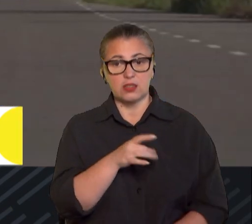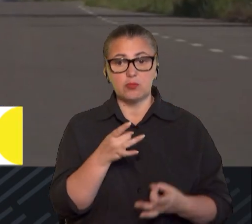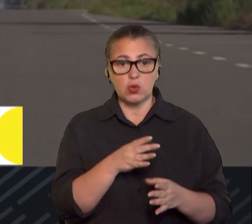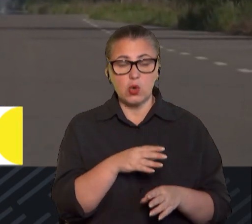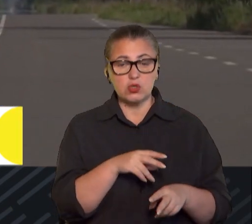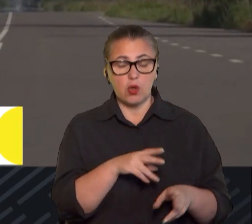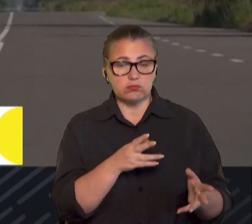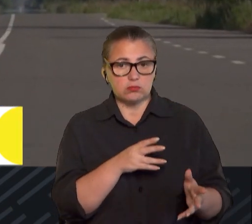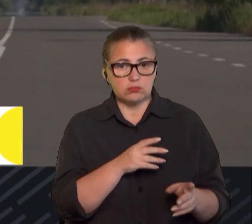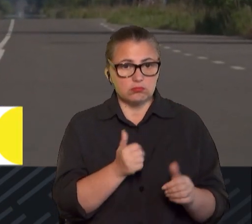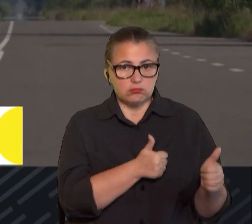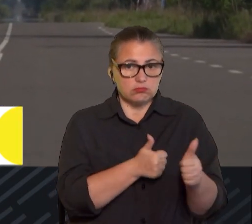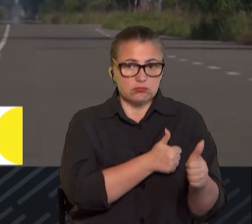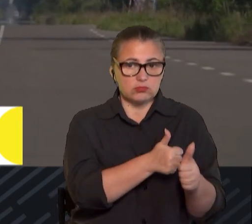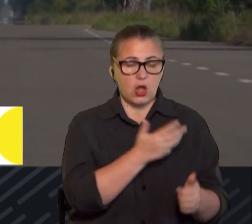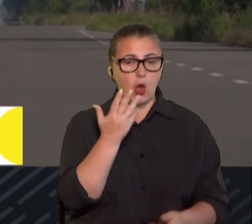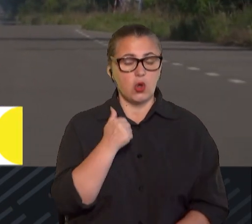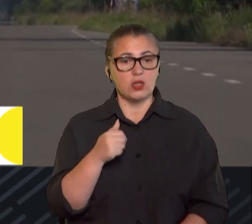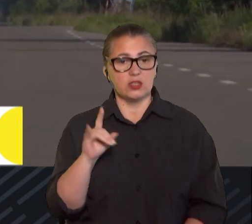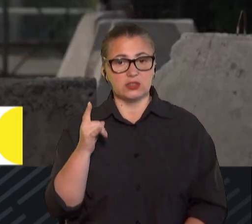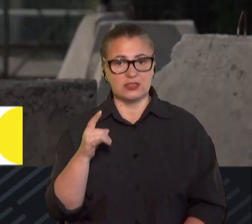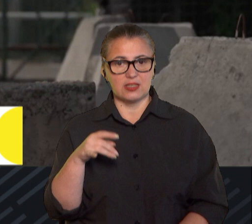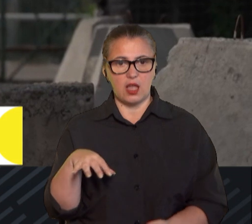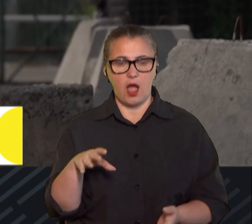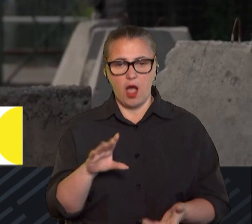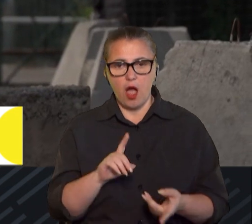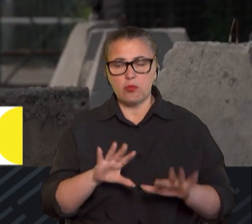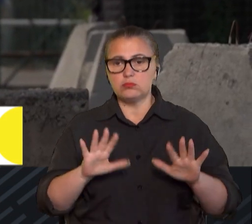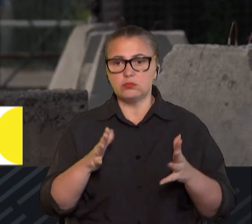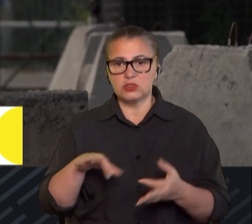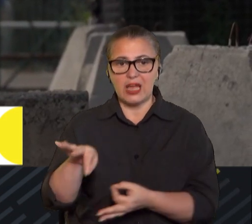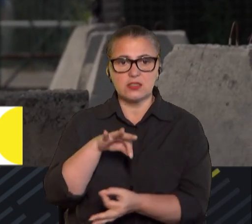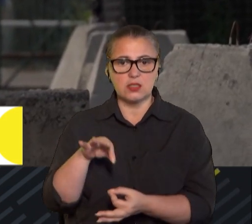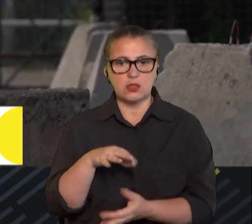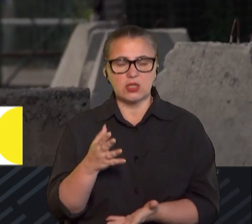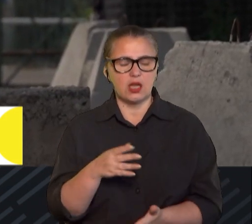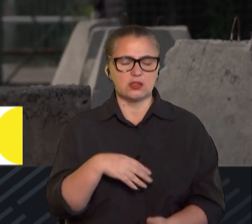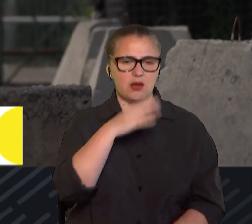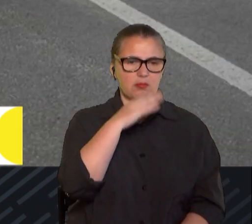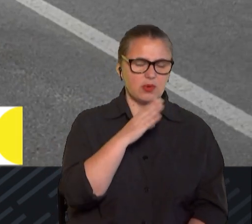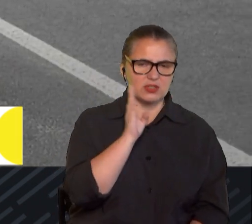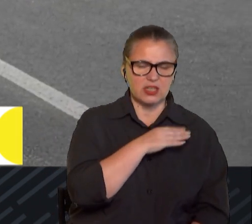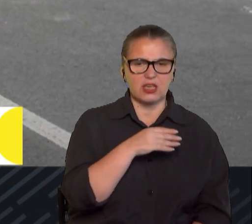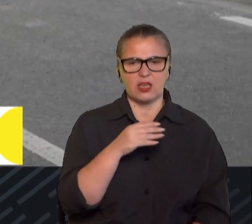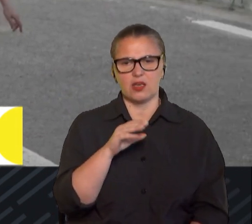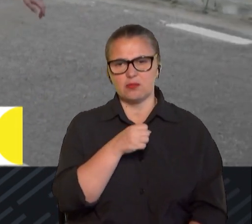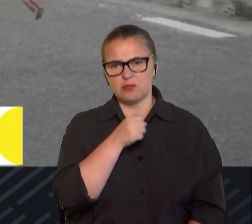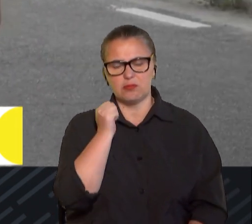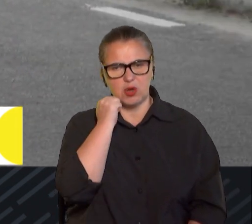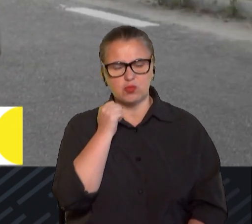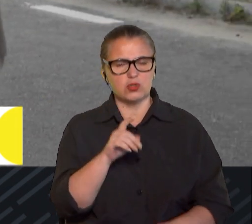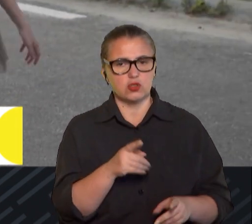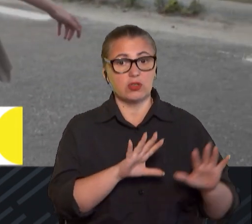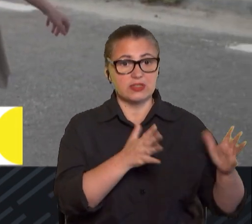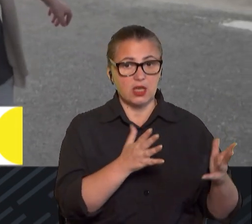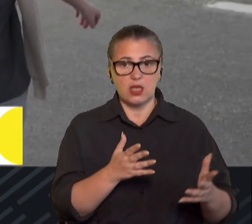полюють. Там навіть бувають такі ситуації, що коли дитина сиротіє в окупації, що стається з батьками там, чи з бабусями, чи що, не дають